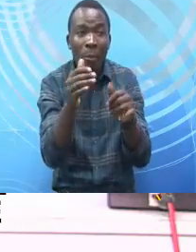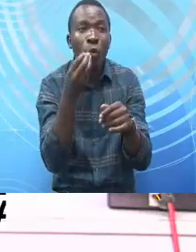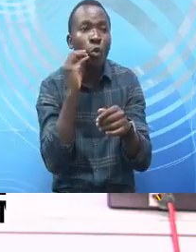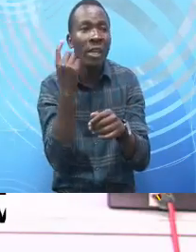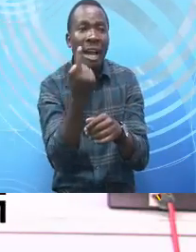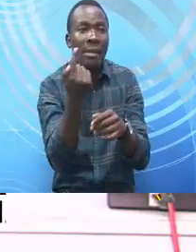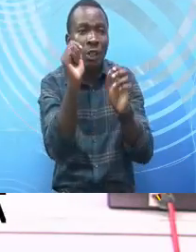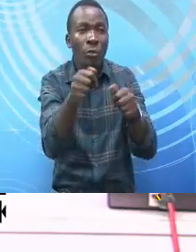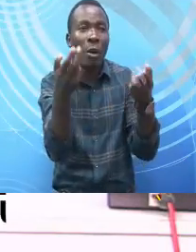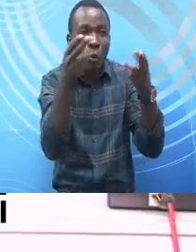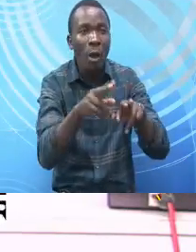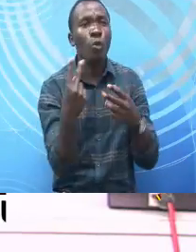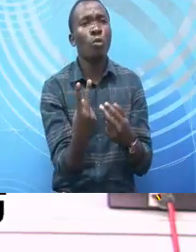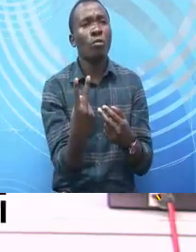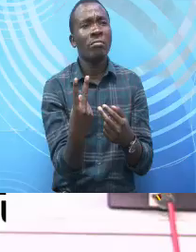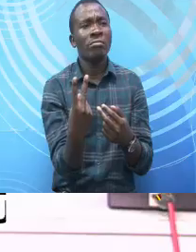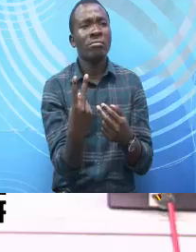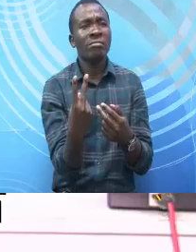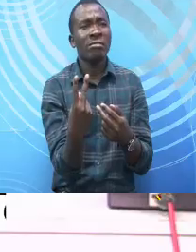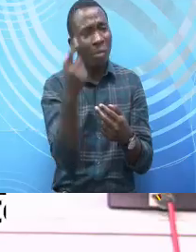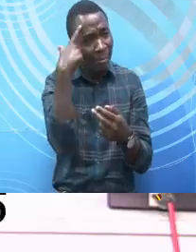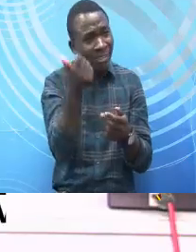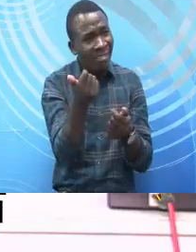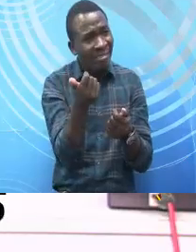no kubaho uyu munsi abikigali bari muri guma mu rugo?